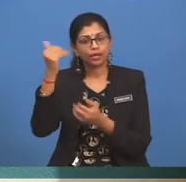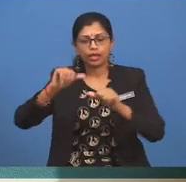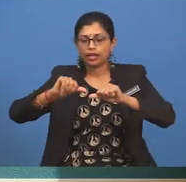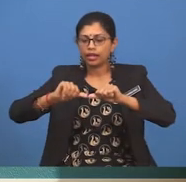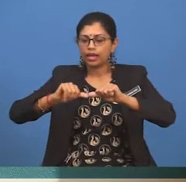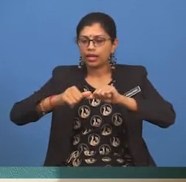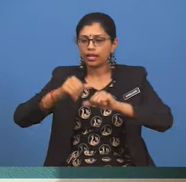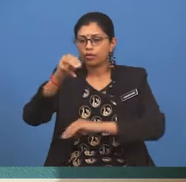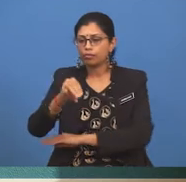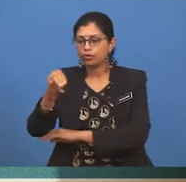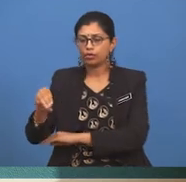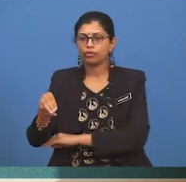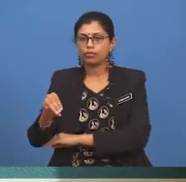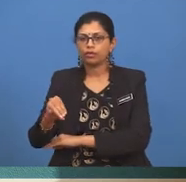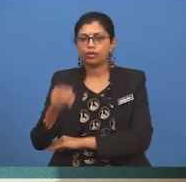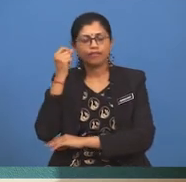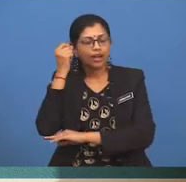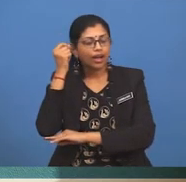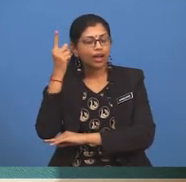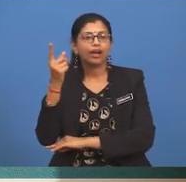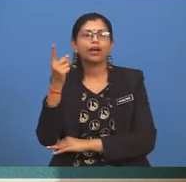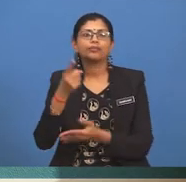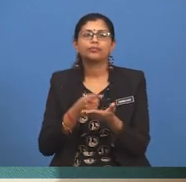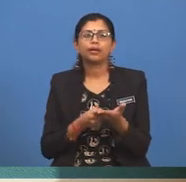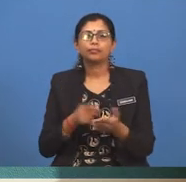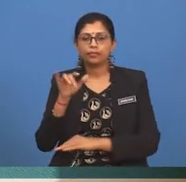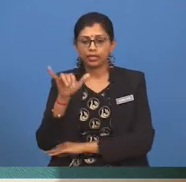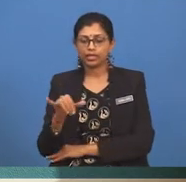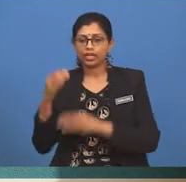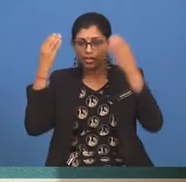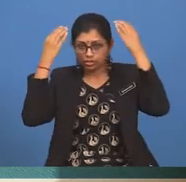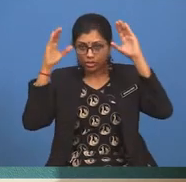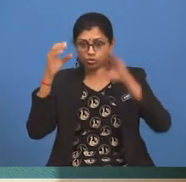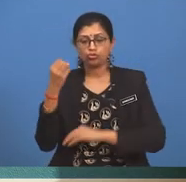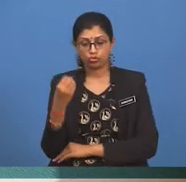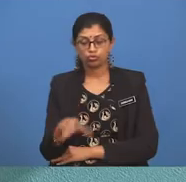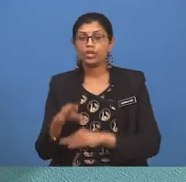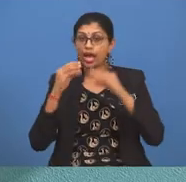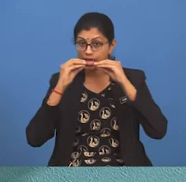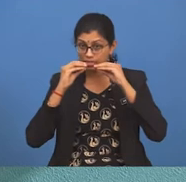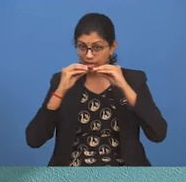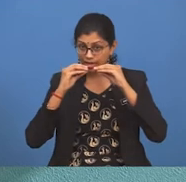agar murid-murid memahami apa yang telah cikgu ajarkan.